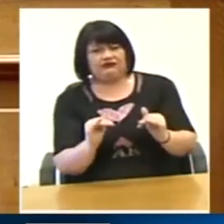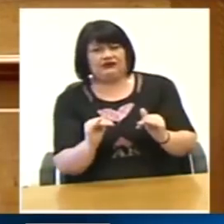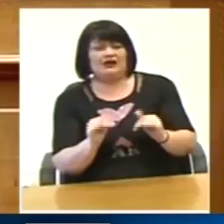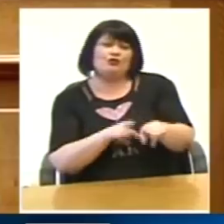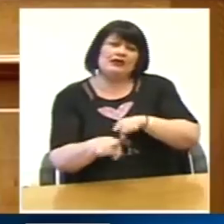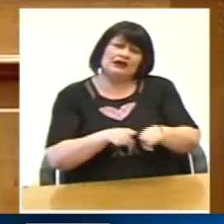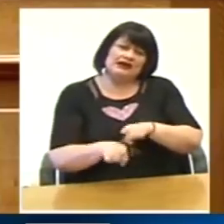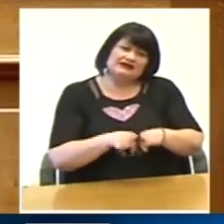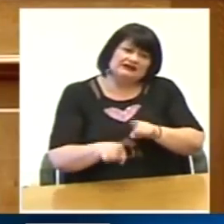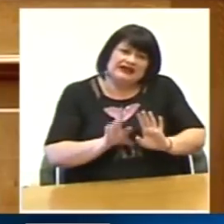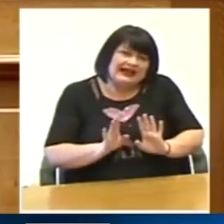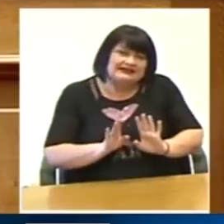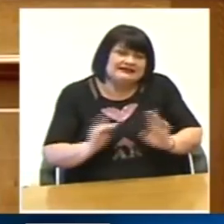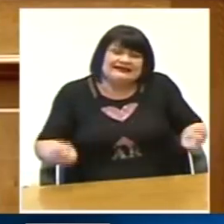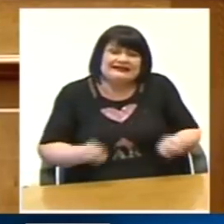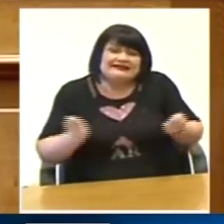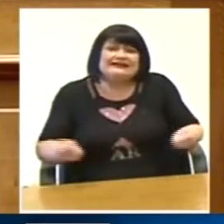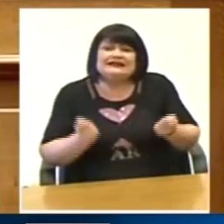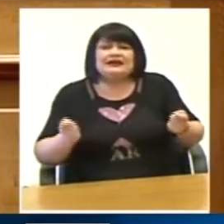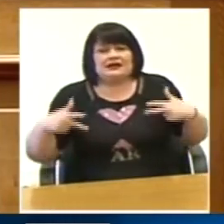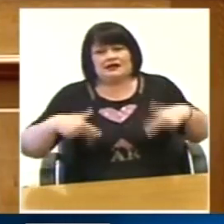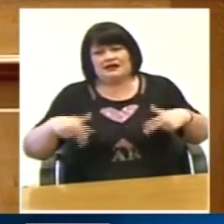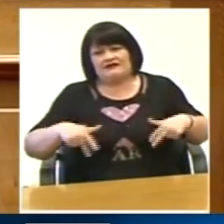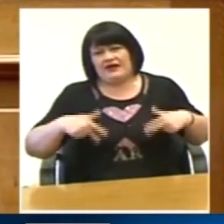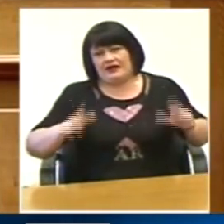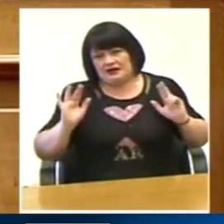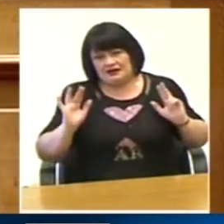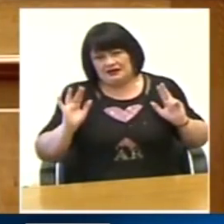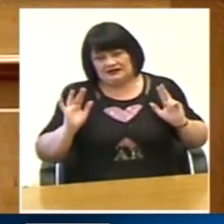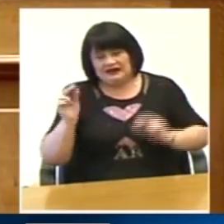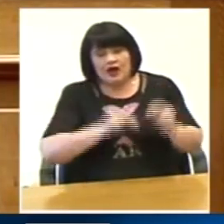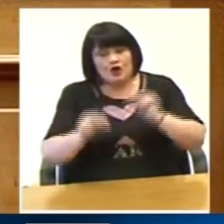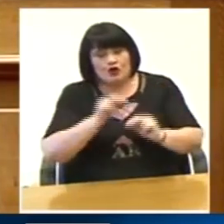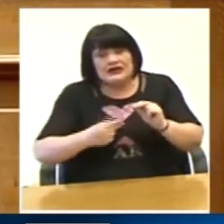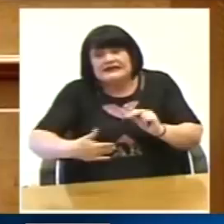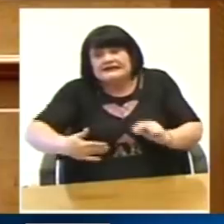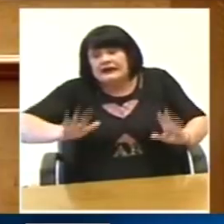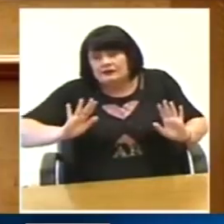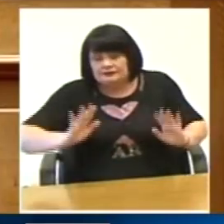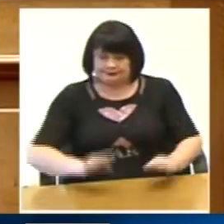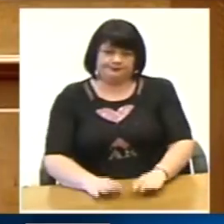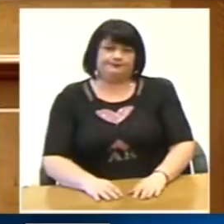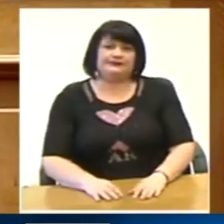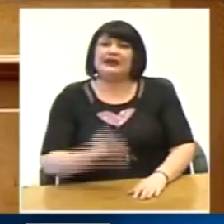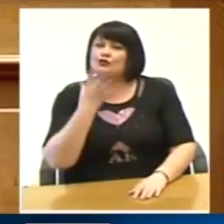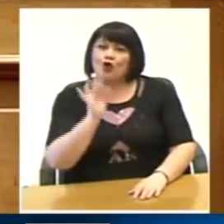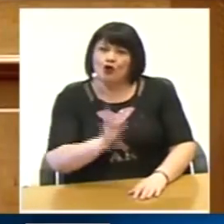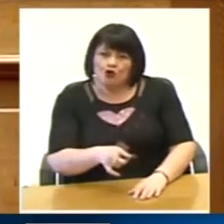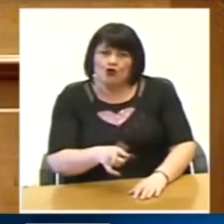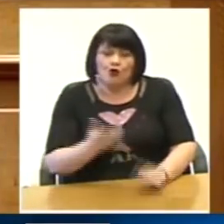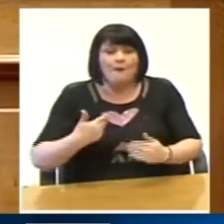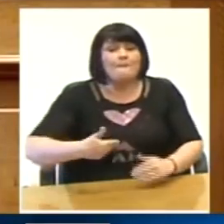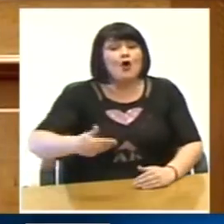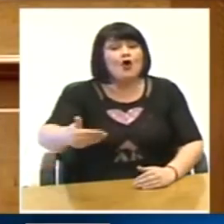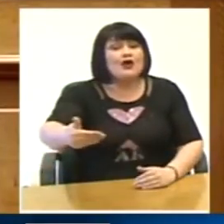Ανεξάρτητα από την κυβερνητική σύνδεση που θα προκύψει από τις εκλογές. Γιατί ακριβώς την πορεία που